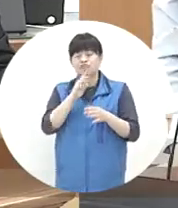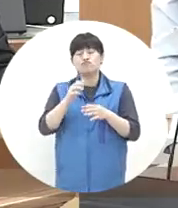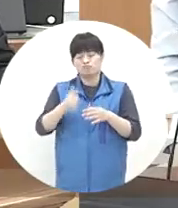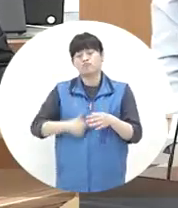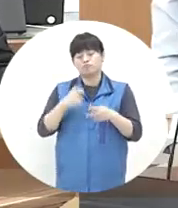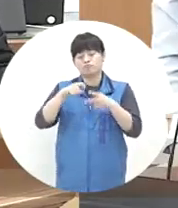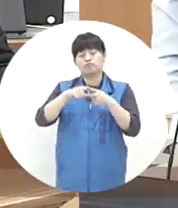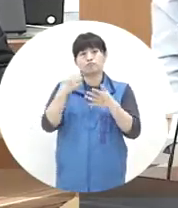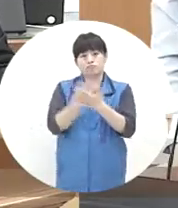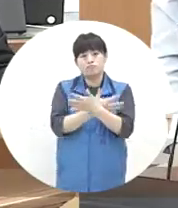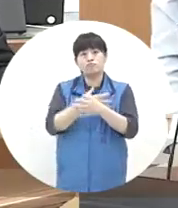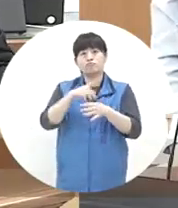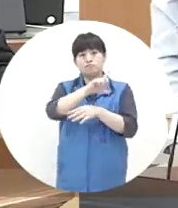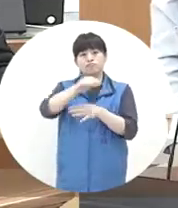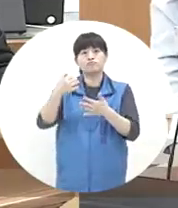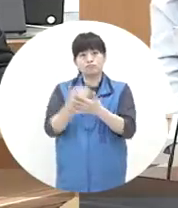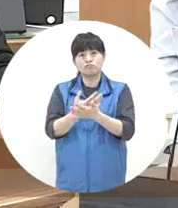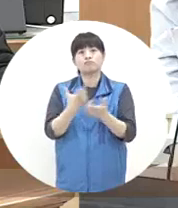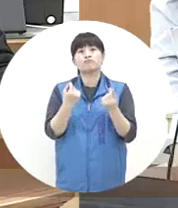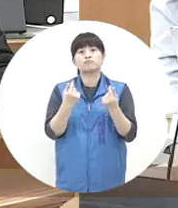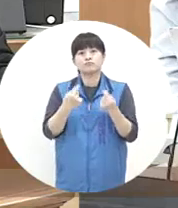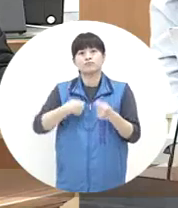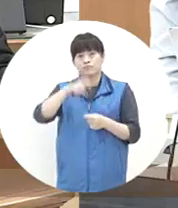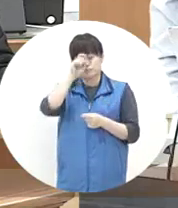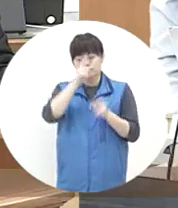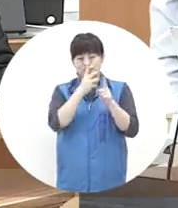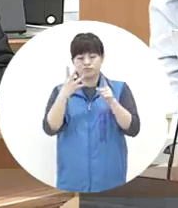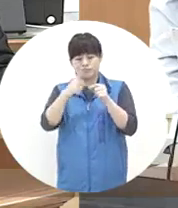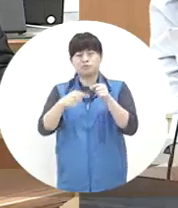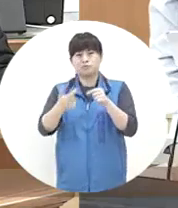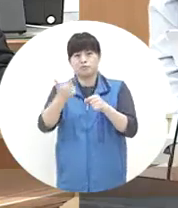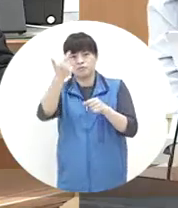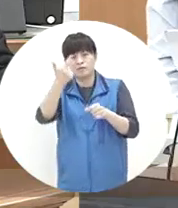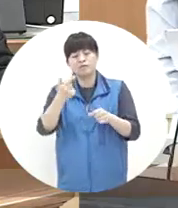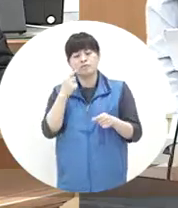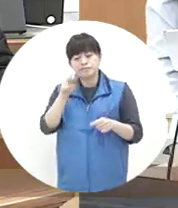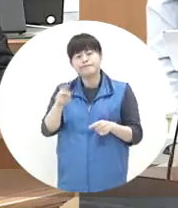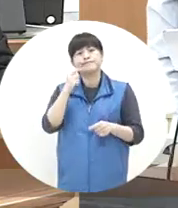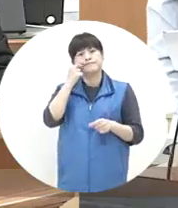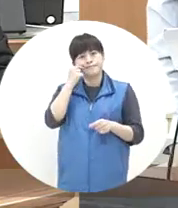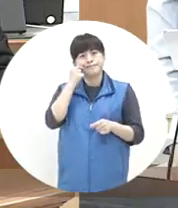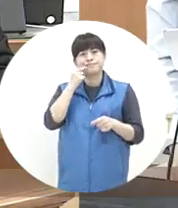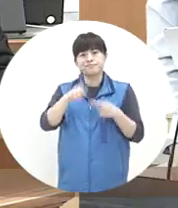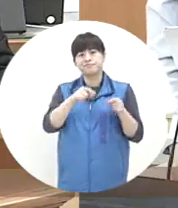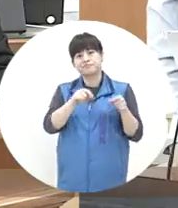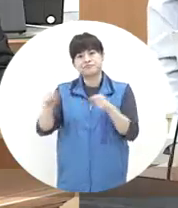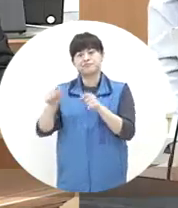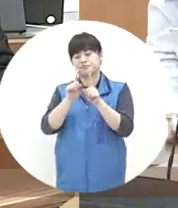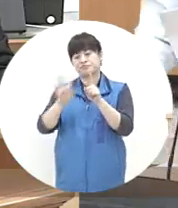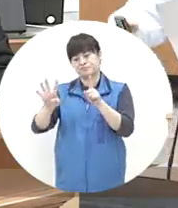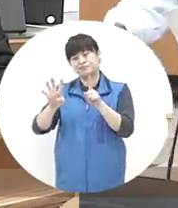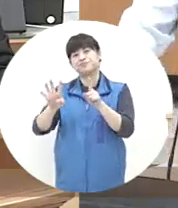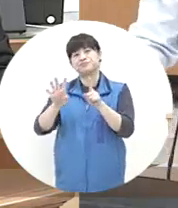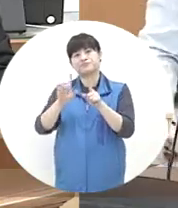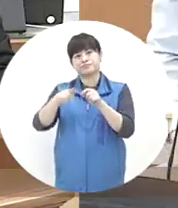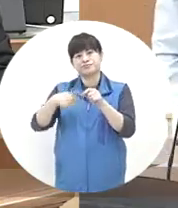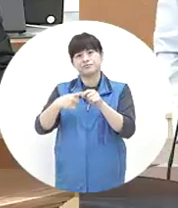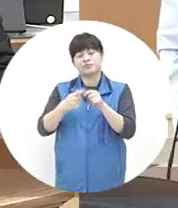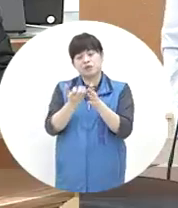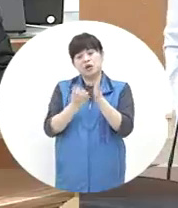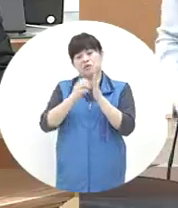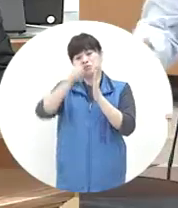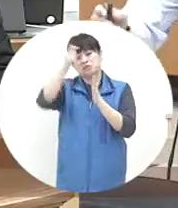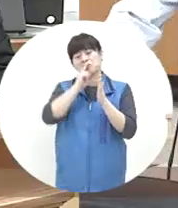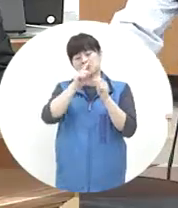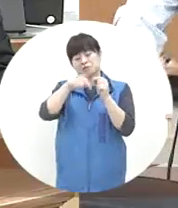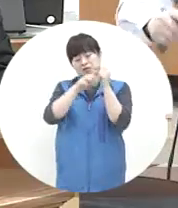所以也我也很希望113就完成，但看起来不太可能，应该要拖到114的。 114，刚局长是说年底